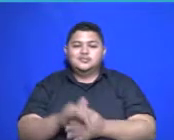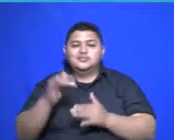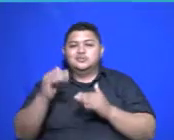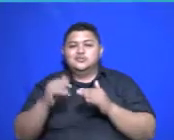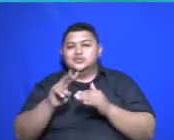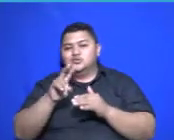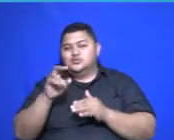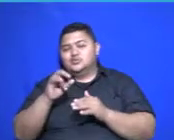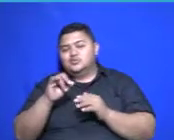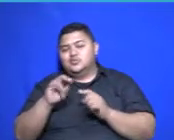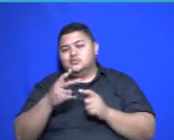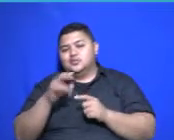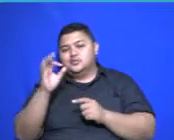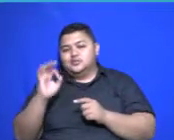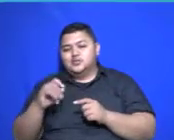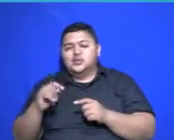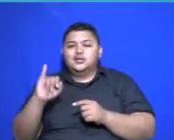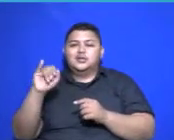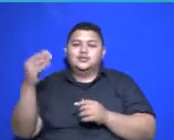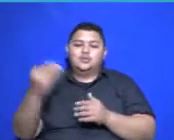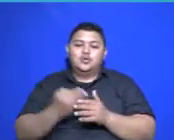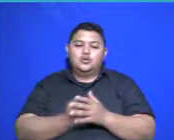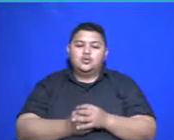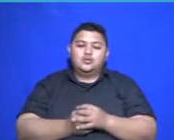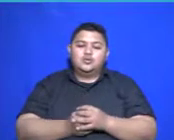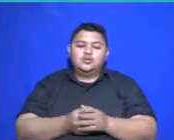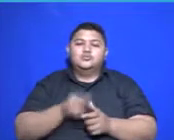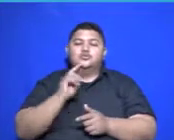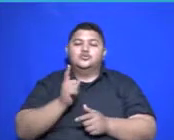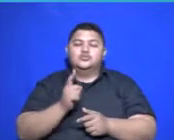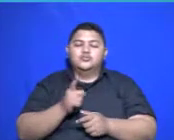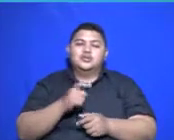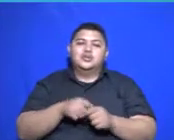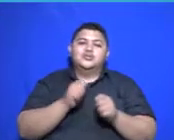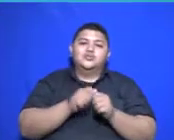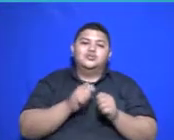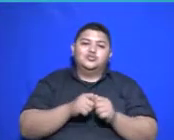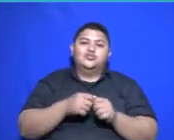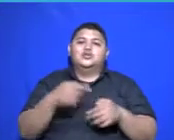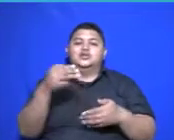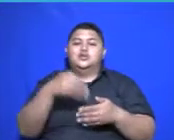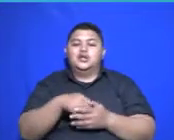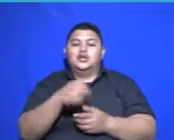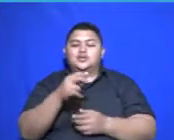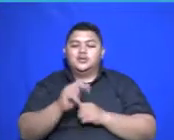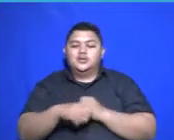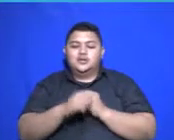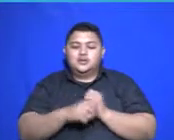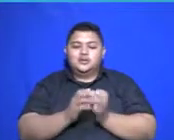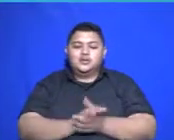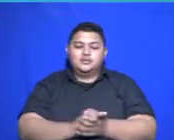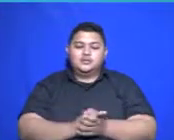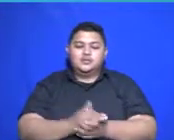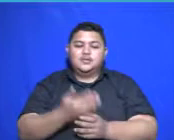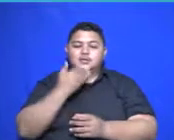dan yang import ini masih kami lakukan perbandingan supaya bisa kemampuan produksi dalam negeri. Ini yang bisa kami sampaikan, mudah-mudahan bisa dipahami dengan